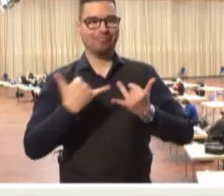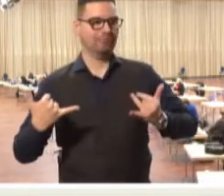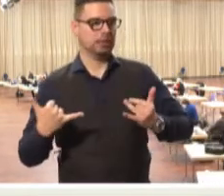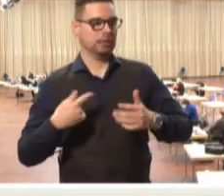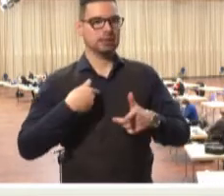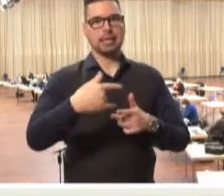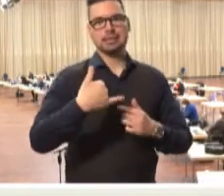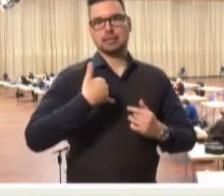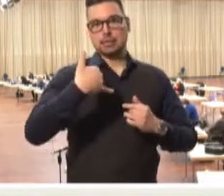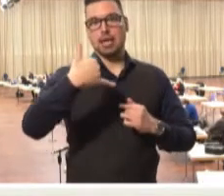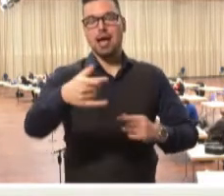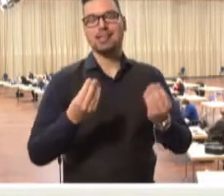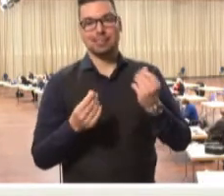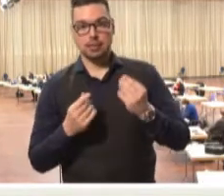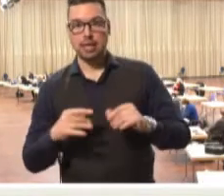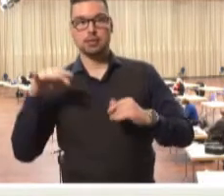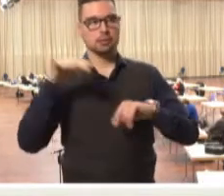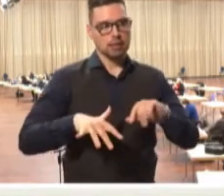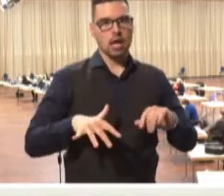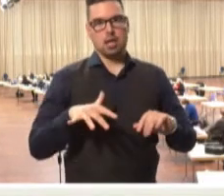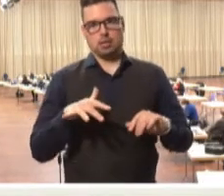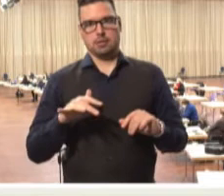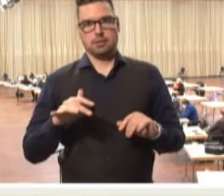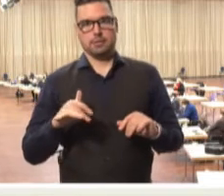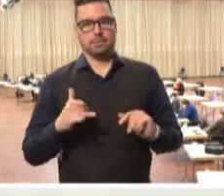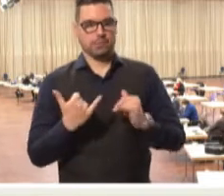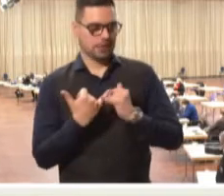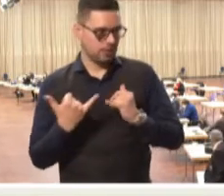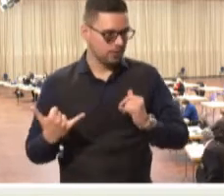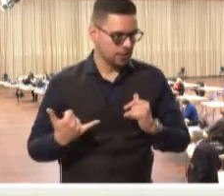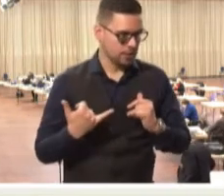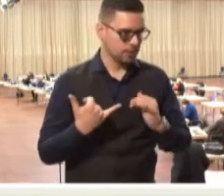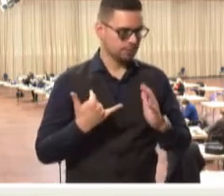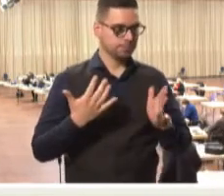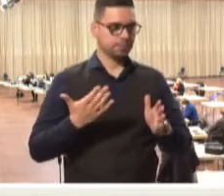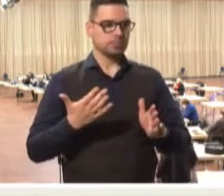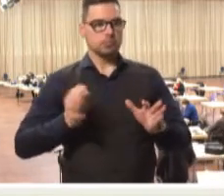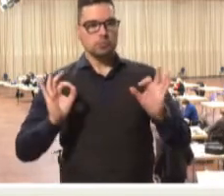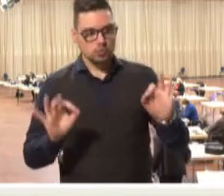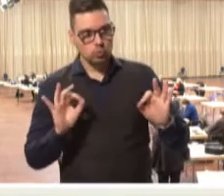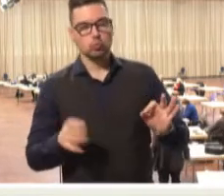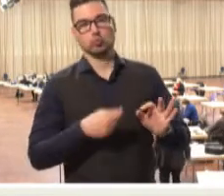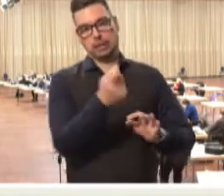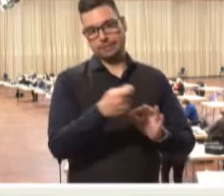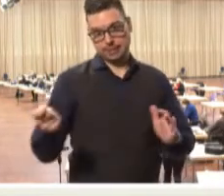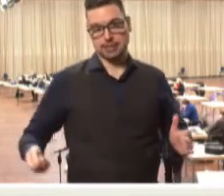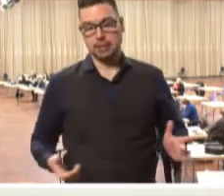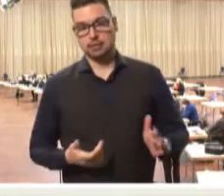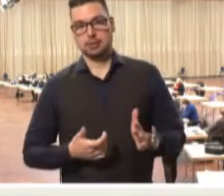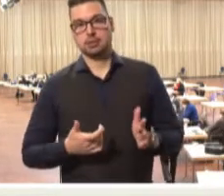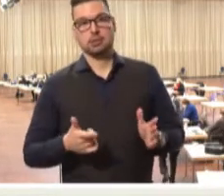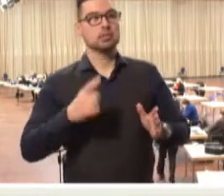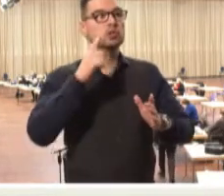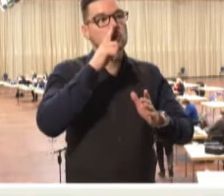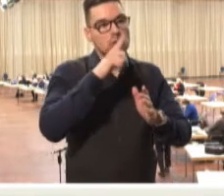Jahren dieses Geld, das wir vorgesehen haben, dann auch tatsächlich segensreich einsetzen. Und da geht